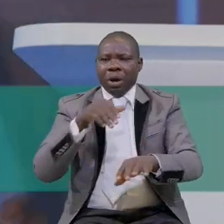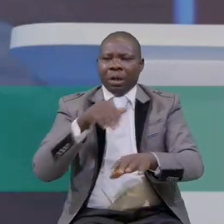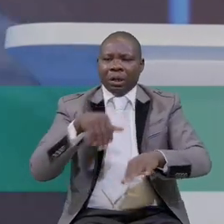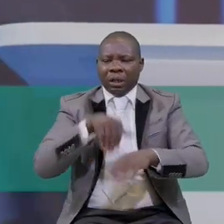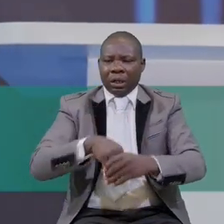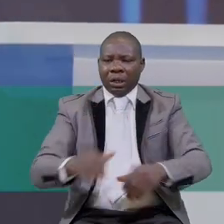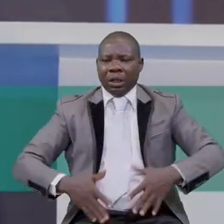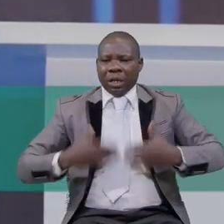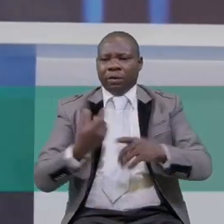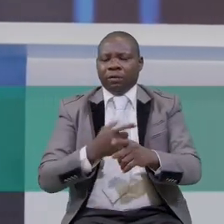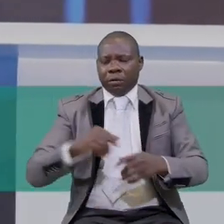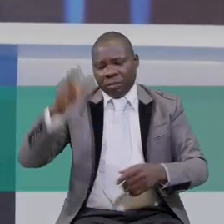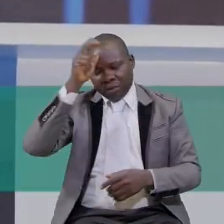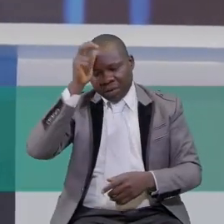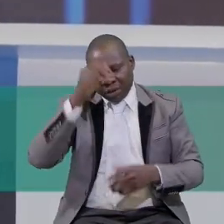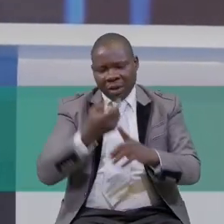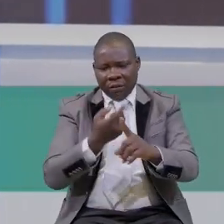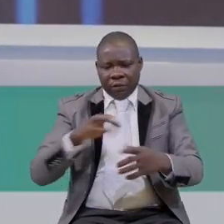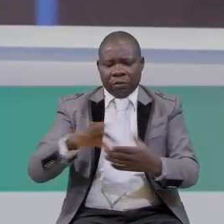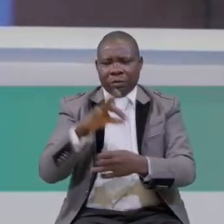qui sont liés du monde de Satan.